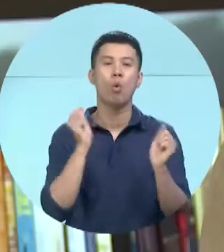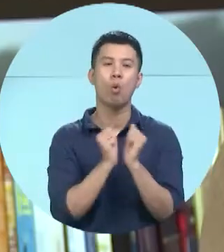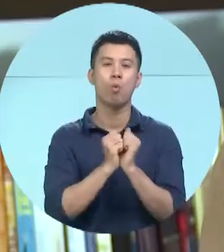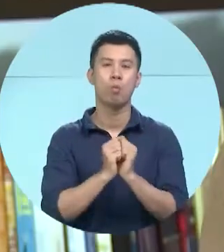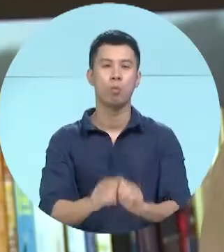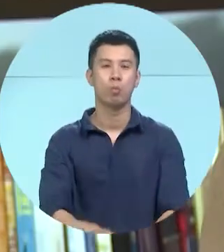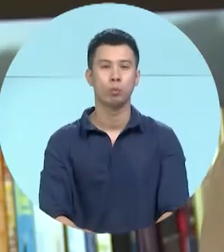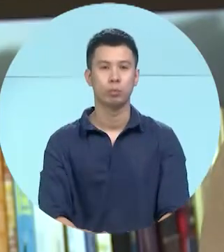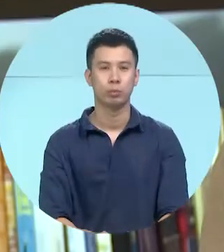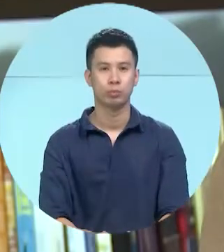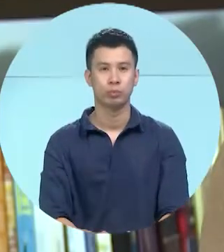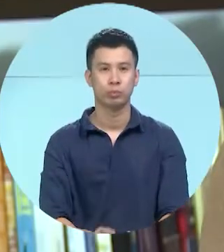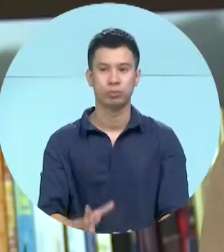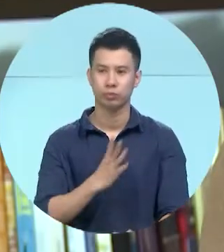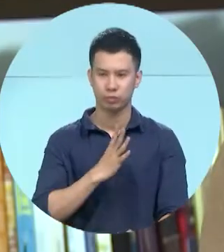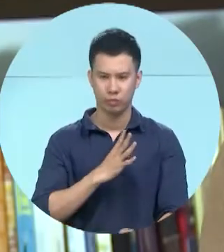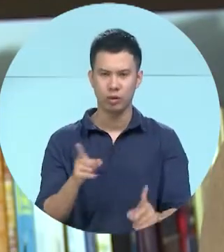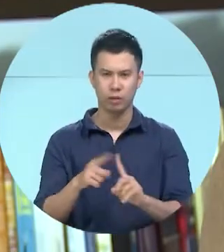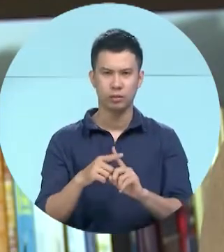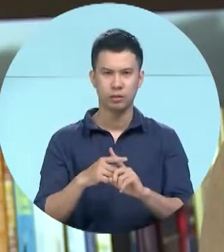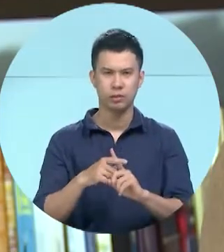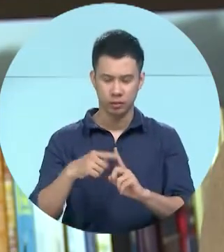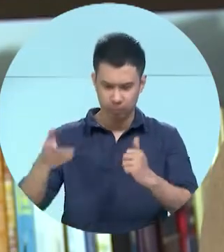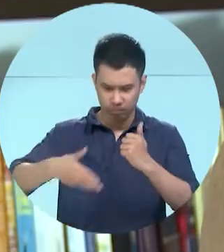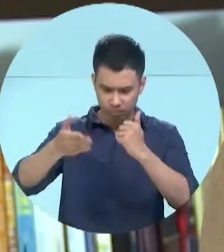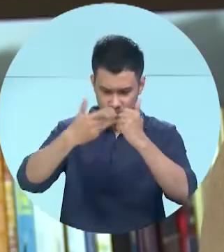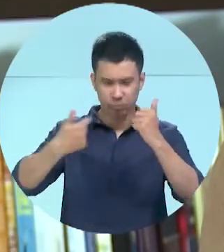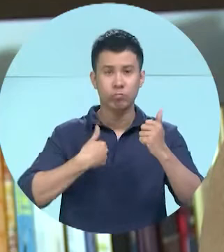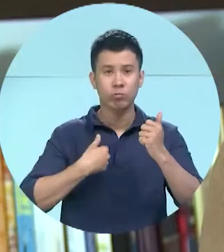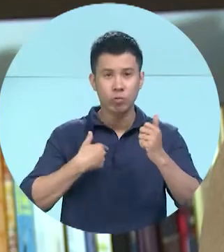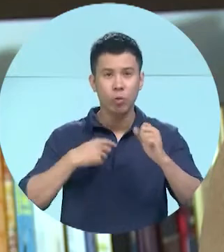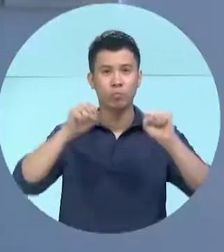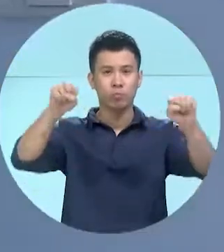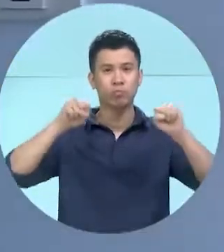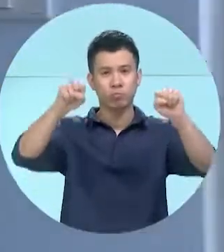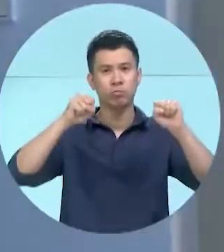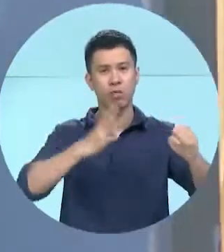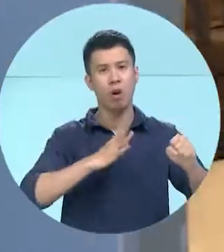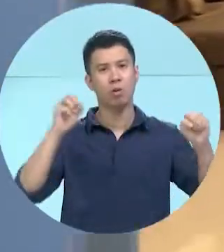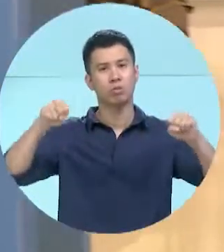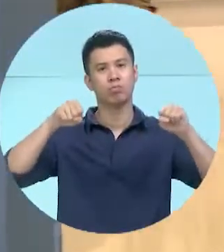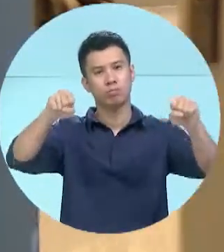it's a good motivation for me to go to the gym and work out with him. It's fun to go with him.